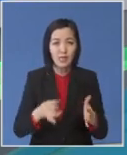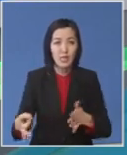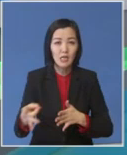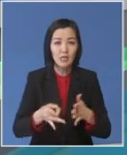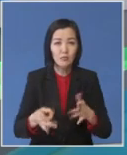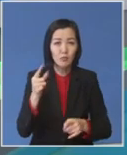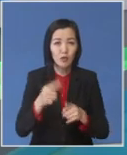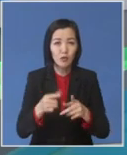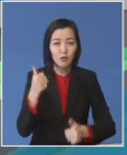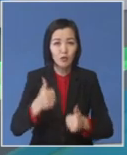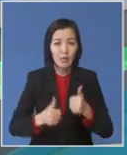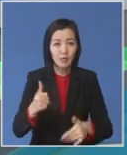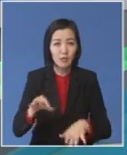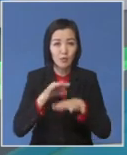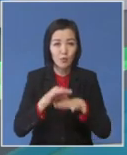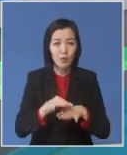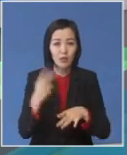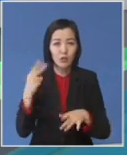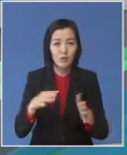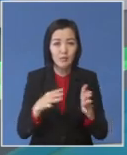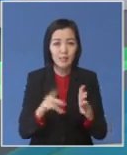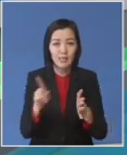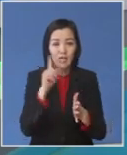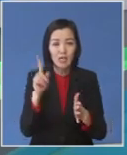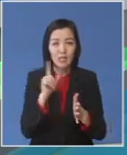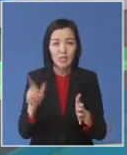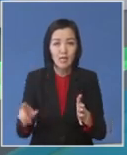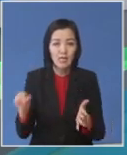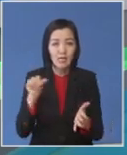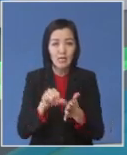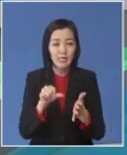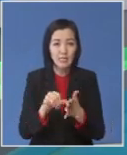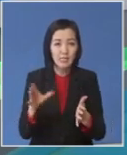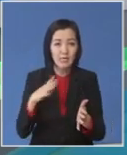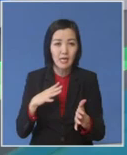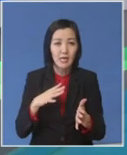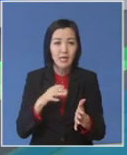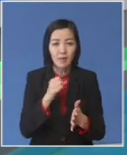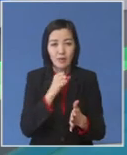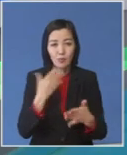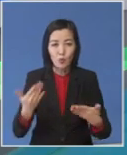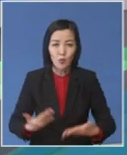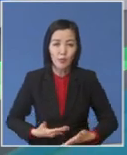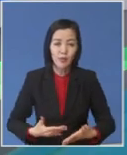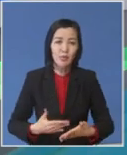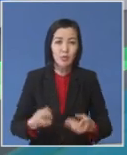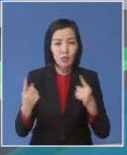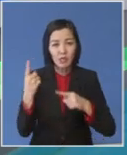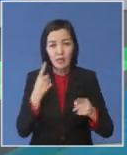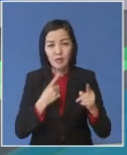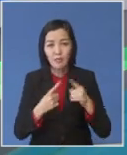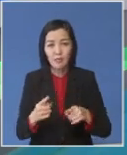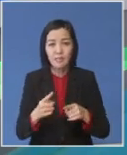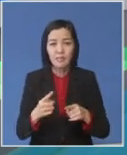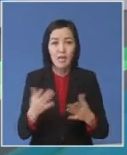батырлар елінде ұйымдастырылған жыр додасына 28 жас ақын қатысып, өзара сөз қағысты. Бабамыздың өмірі мен өлеңіндегі өнегесін